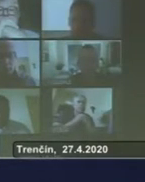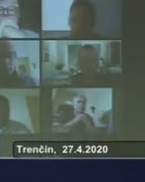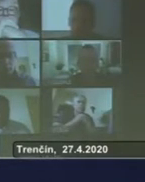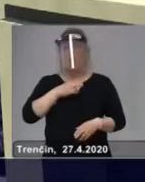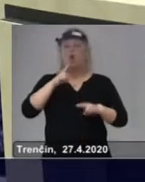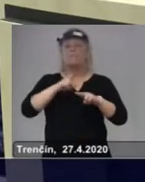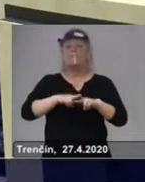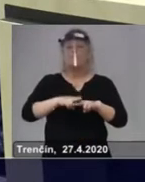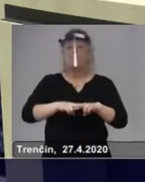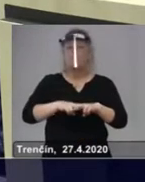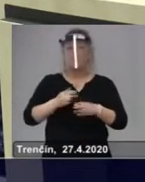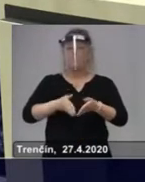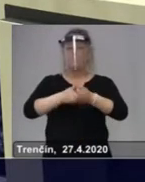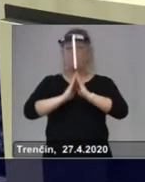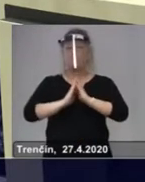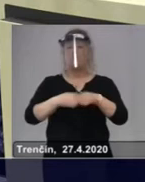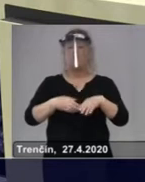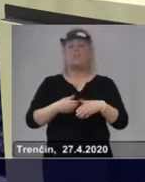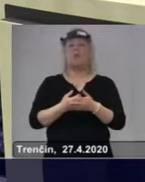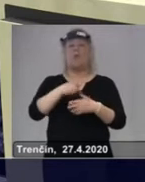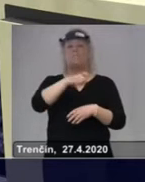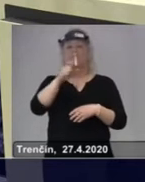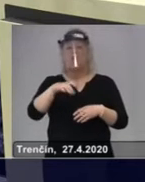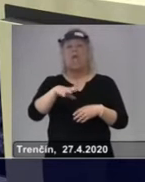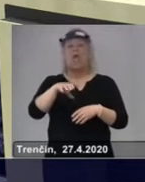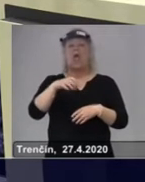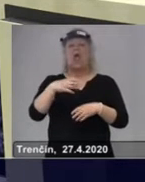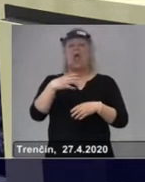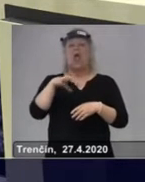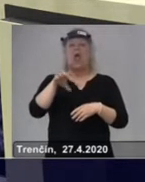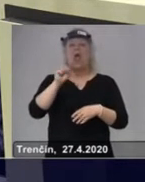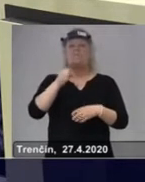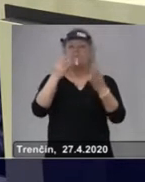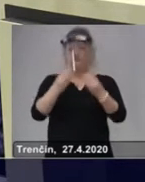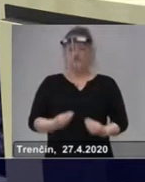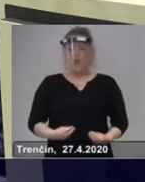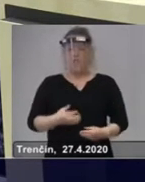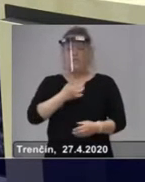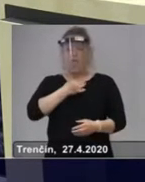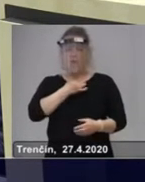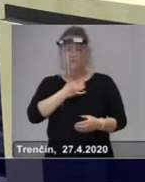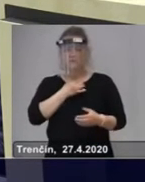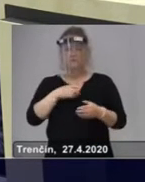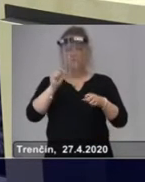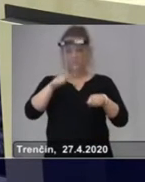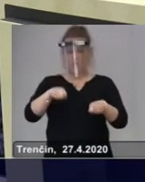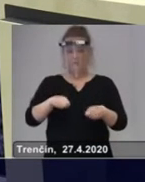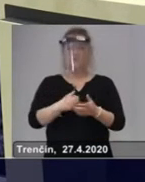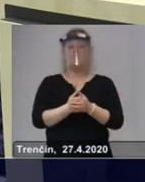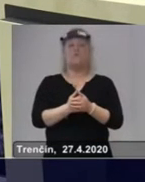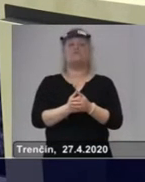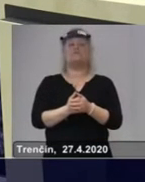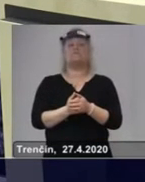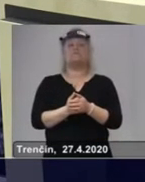Potom požiadam skrutátorov, aby zrátali počet poslancov, kto ako